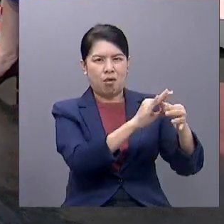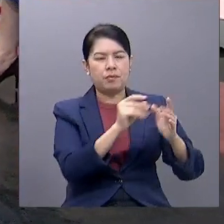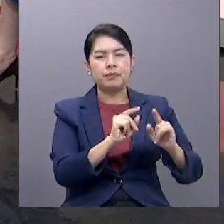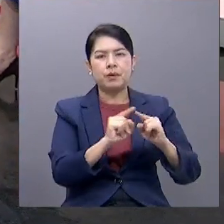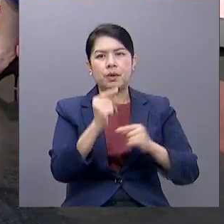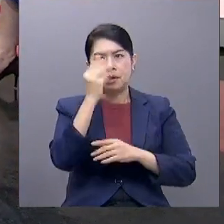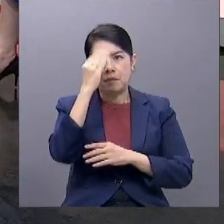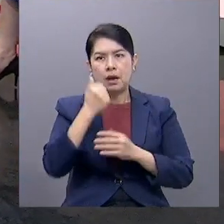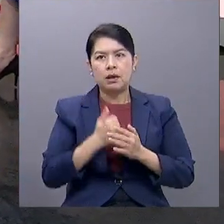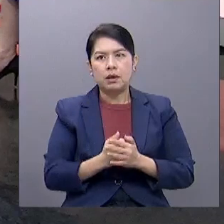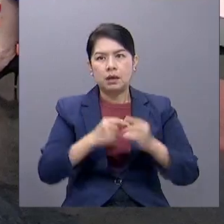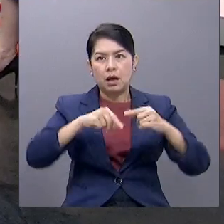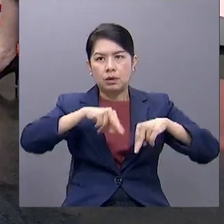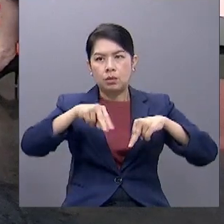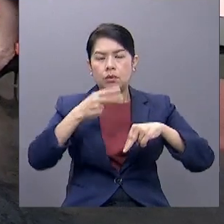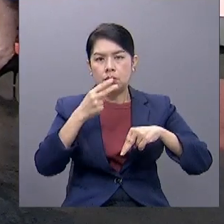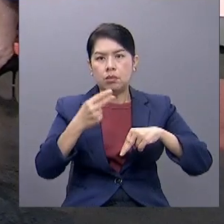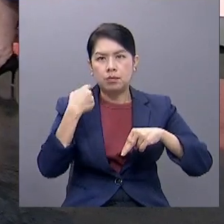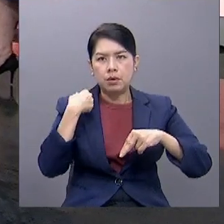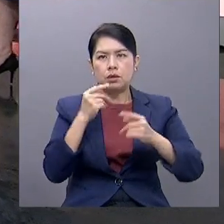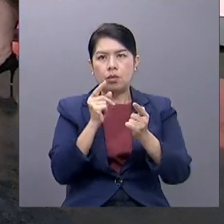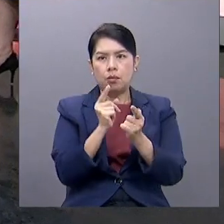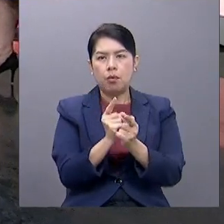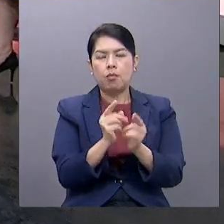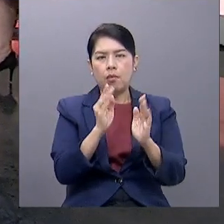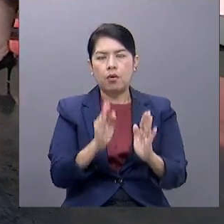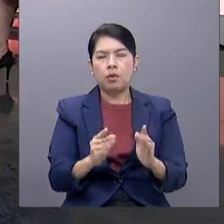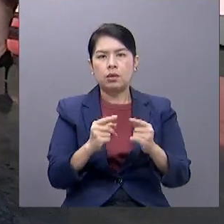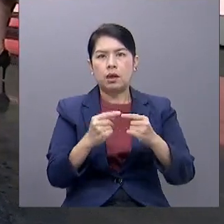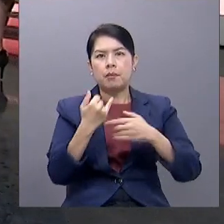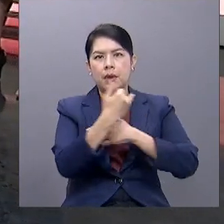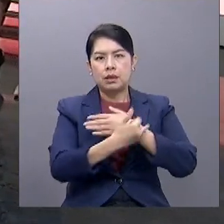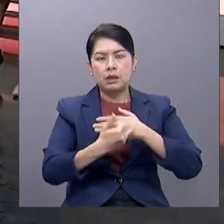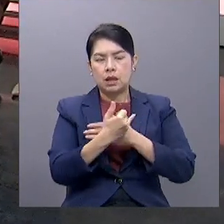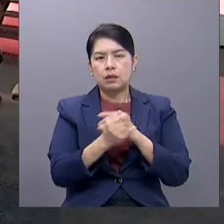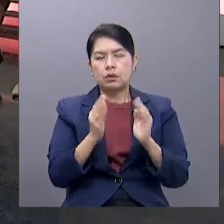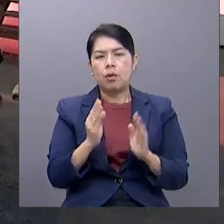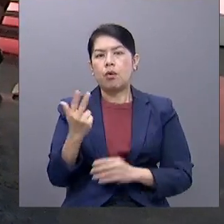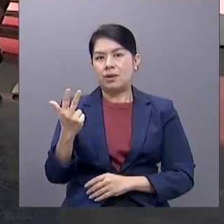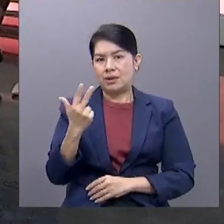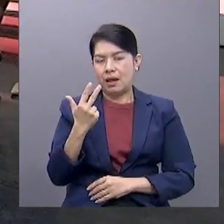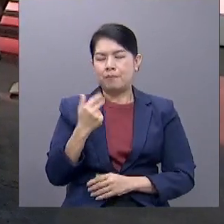คนที่เอาลงศพไปวางได้แล้วเป็นชาวต่างชาติ3คนแล้วก็ทาง